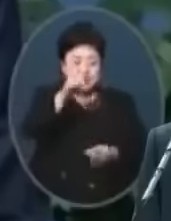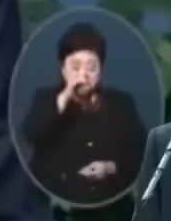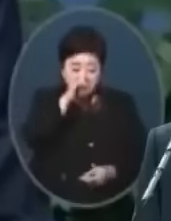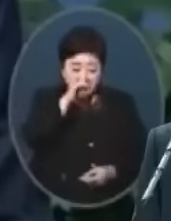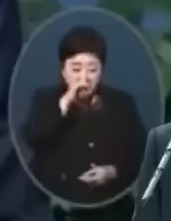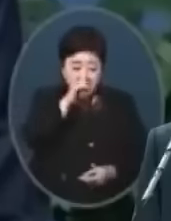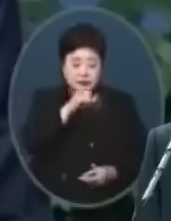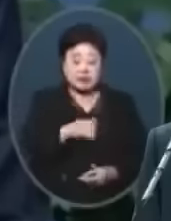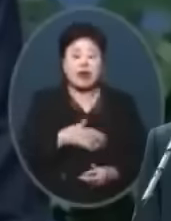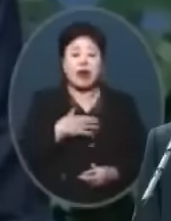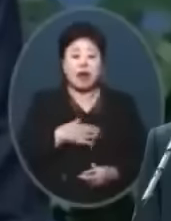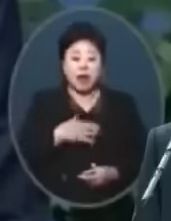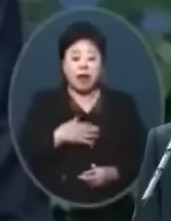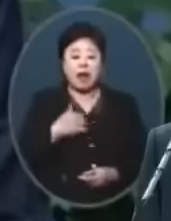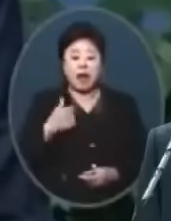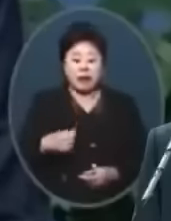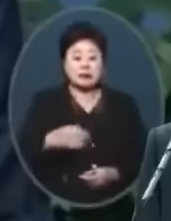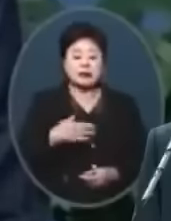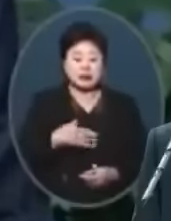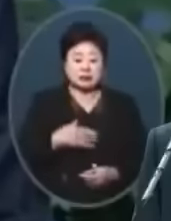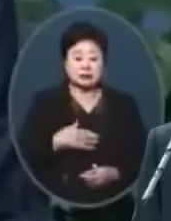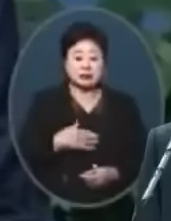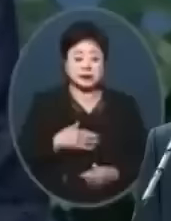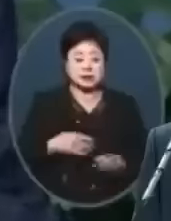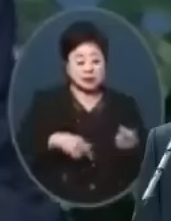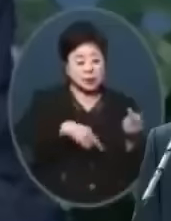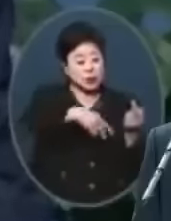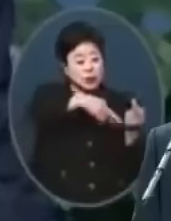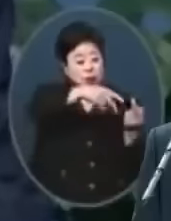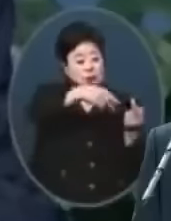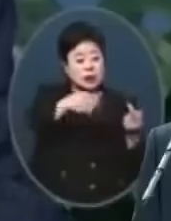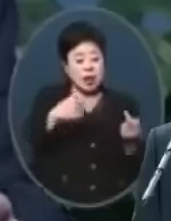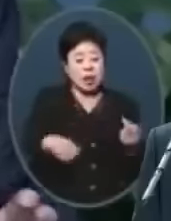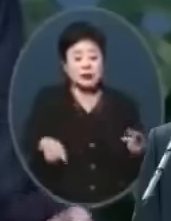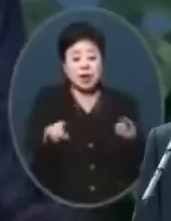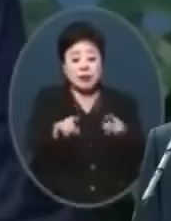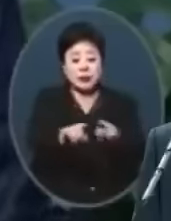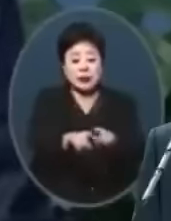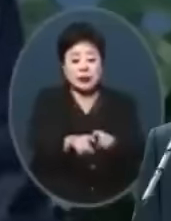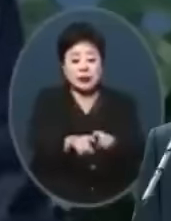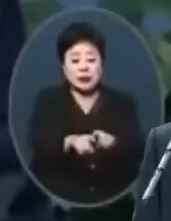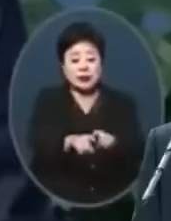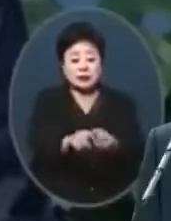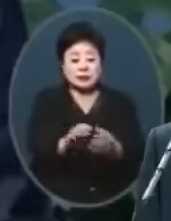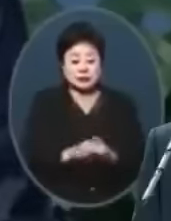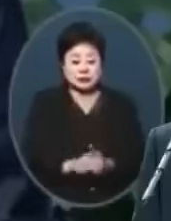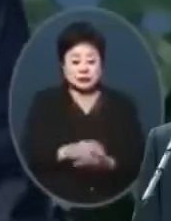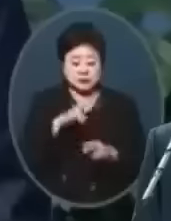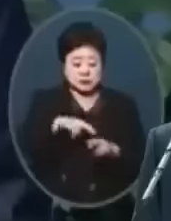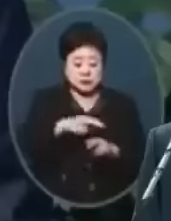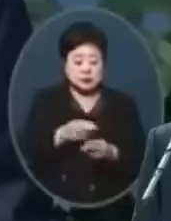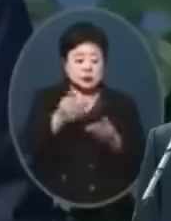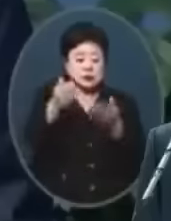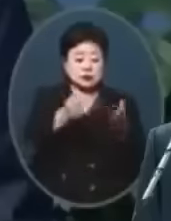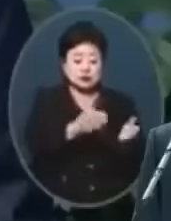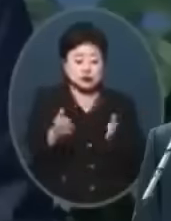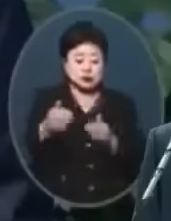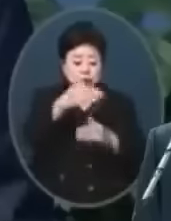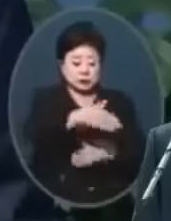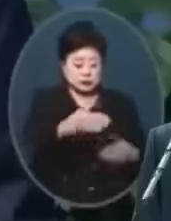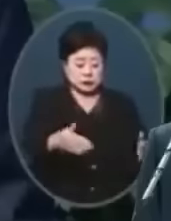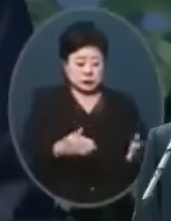아 그래요? 그 산꼭대기에 올라가서 아들과 함께 제단을 짓고 난